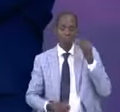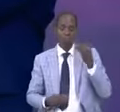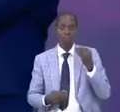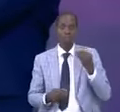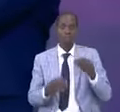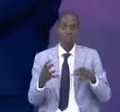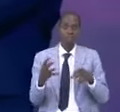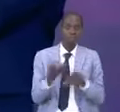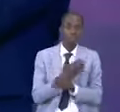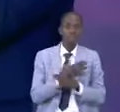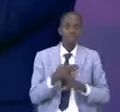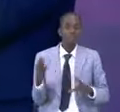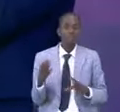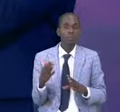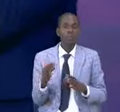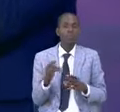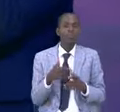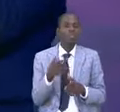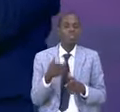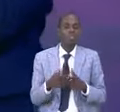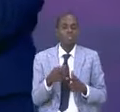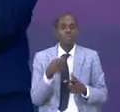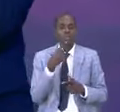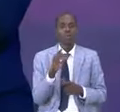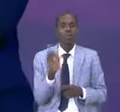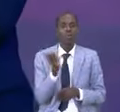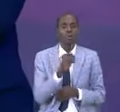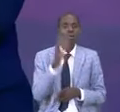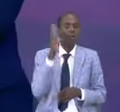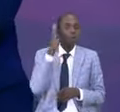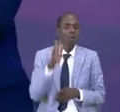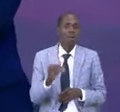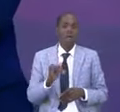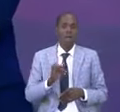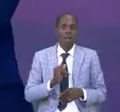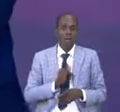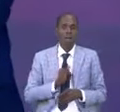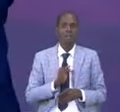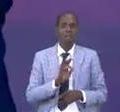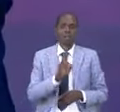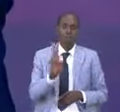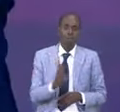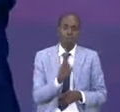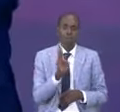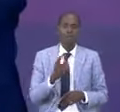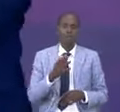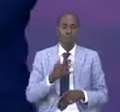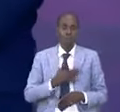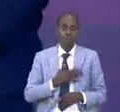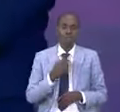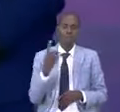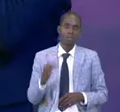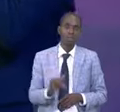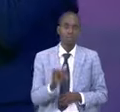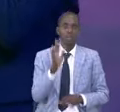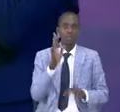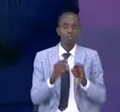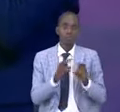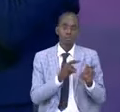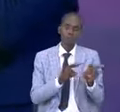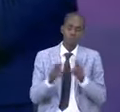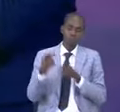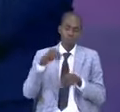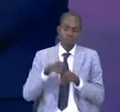vie brève passe ou passerez chez mon éternité alors si vous avez les regards vers le ciel vous pouvez